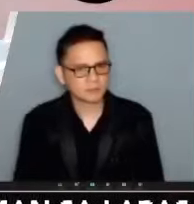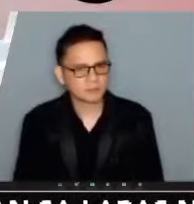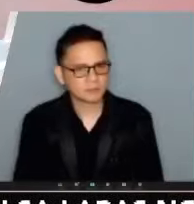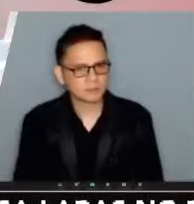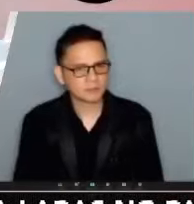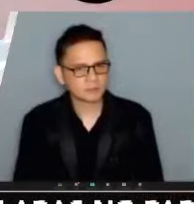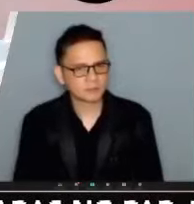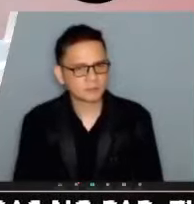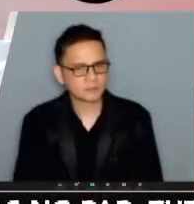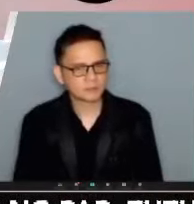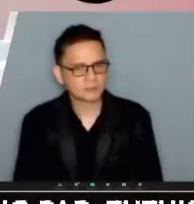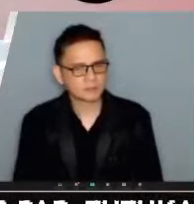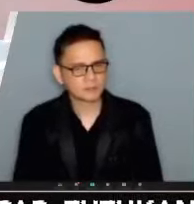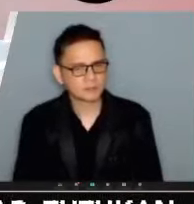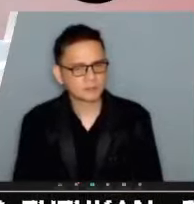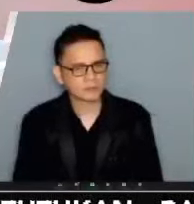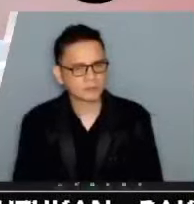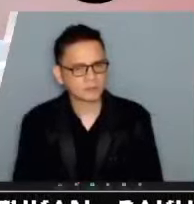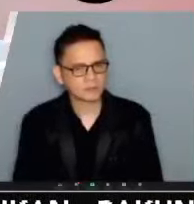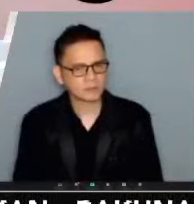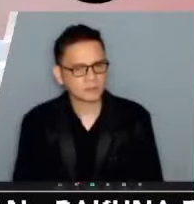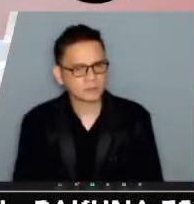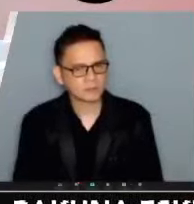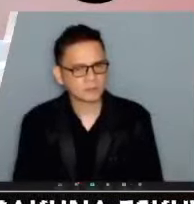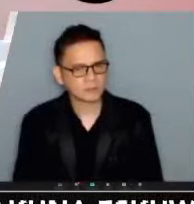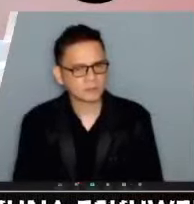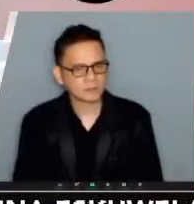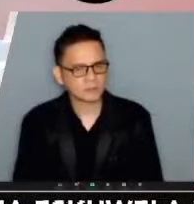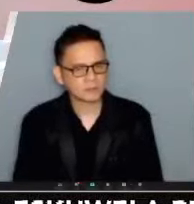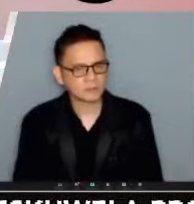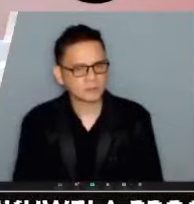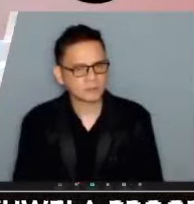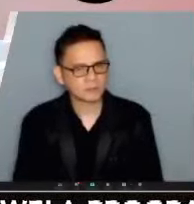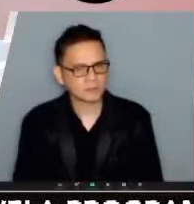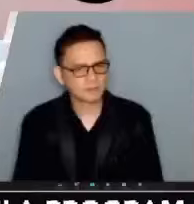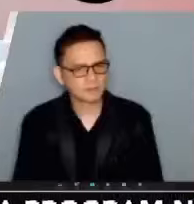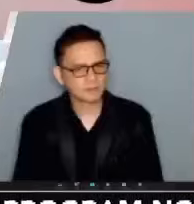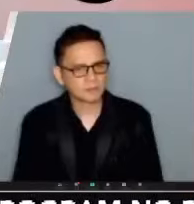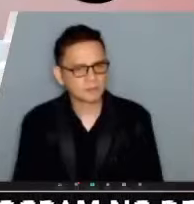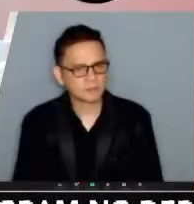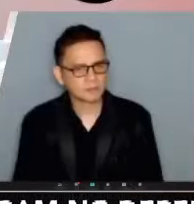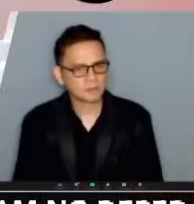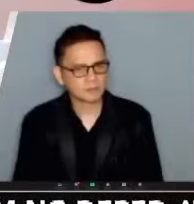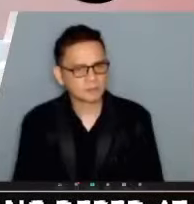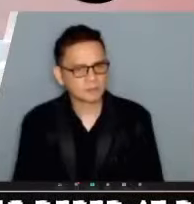no? Yung tawag doon, Michael Dortas, so, attaché. All right.